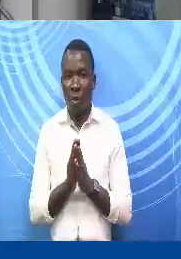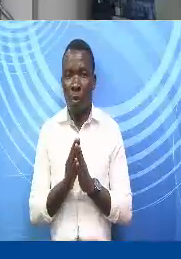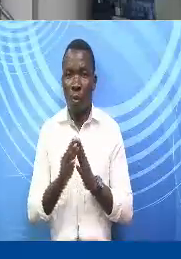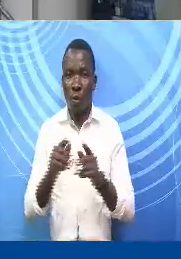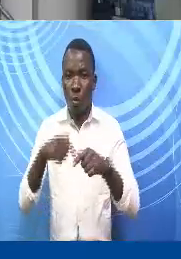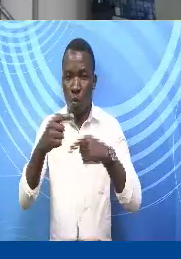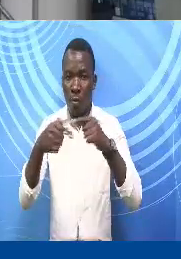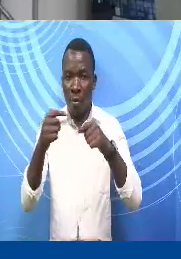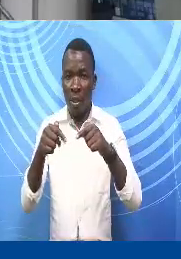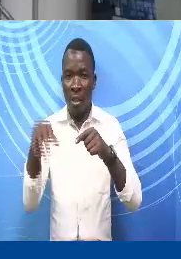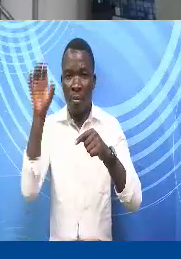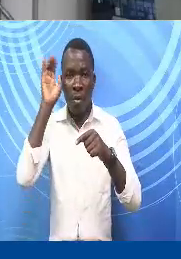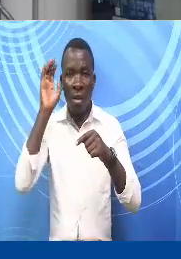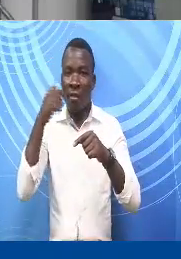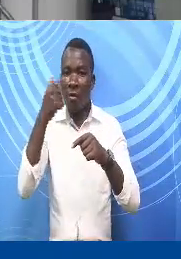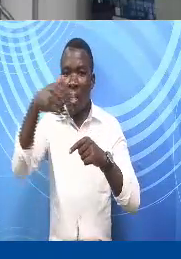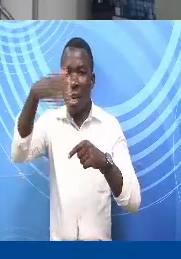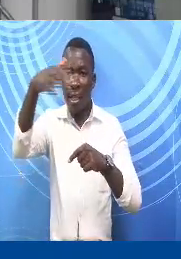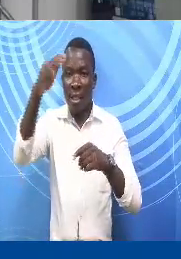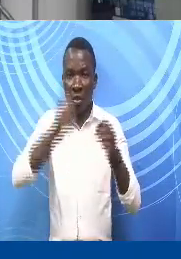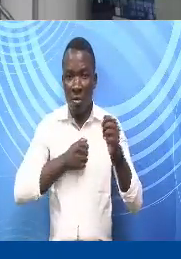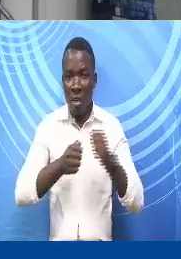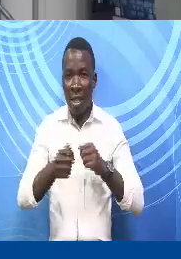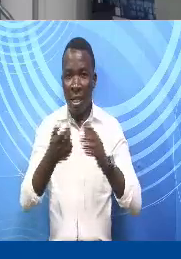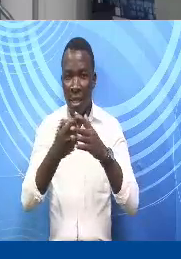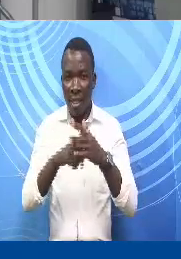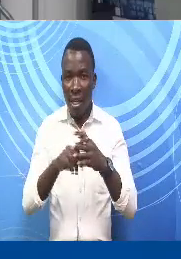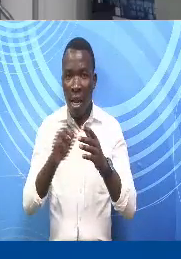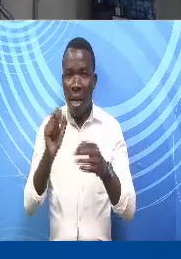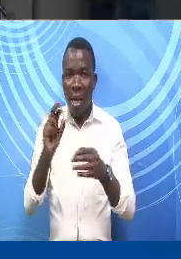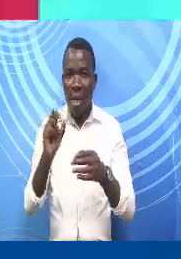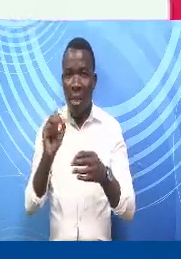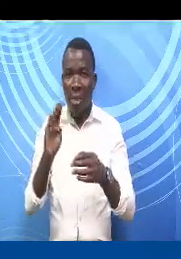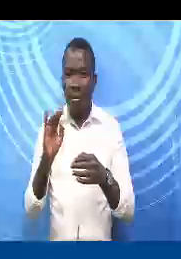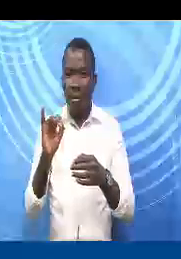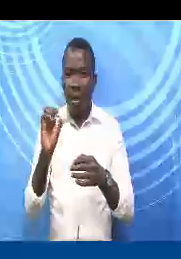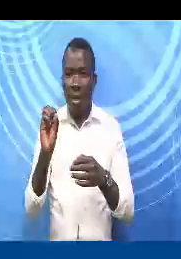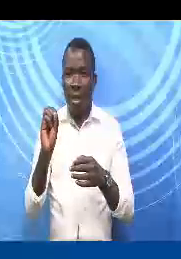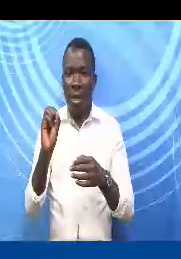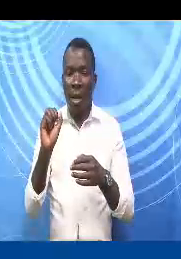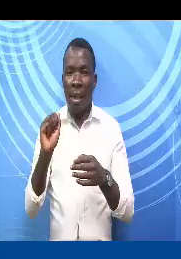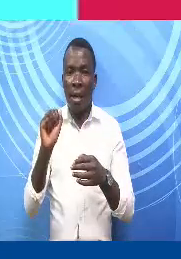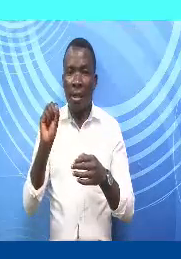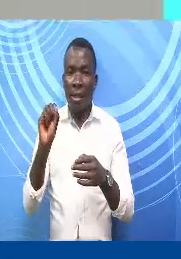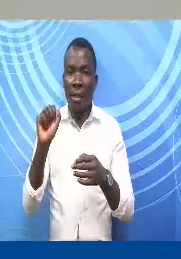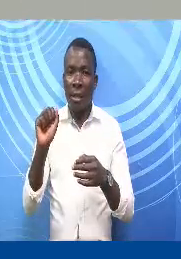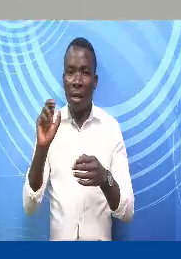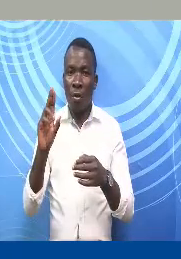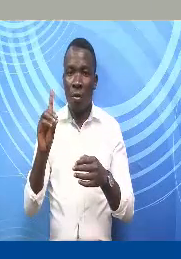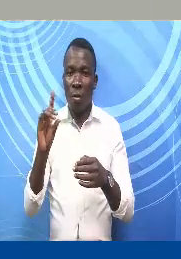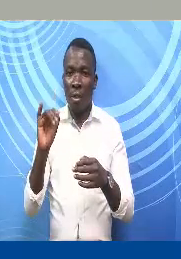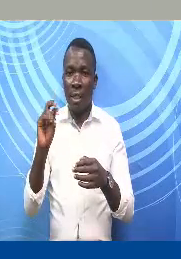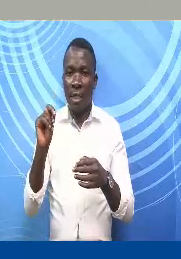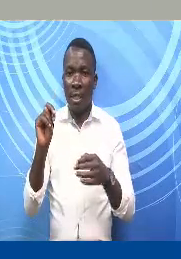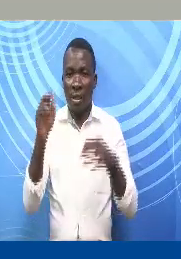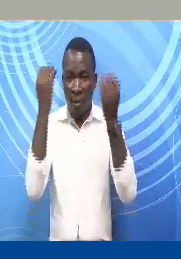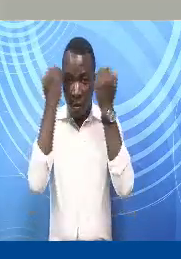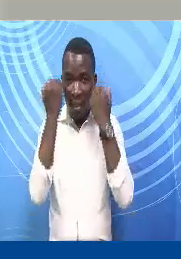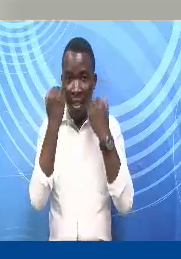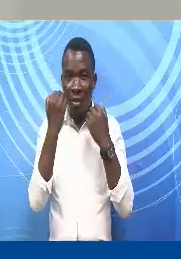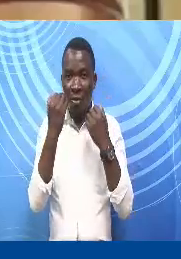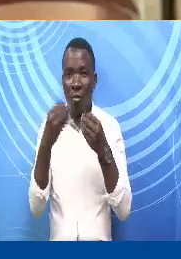Kurikije makuru yiriwe avugwa hanze y'u Rwanda, reka twere muri Arabia Saudite, aho urukiko rwo muri iki gihugu cya Arabia Saudite rwakatiye igihano